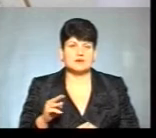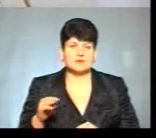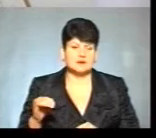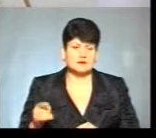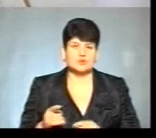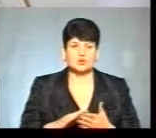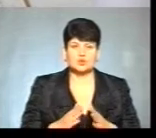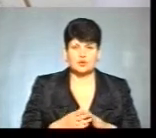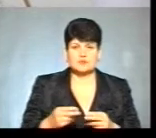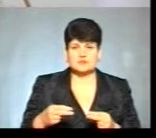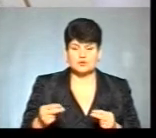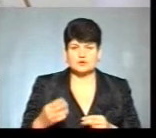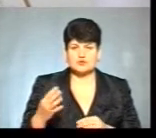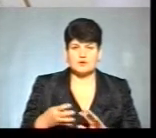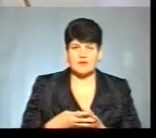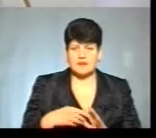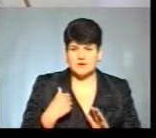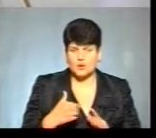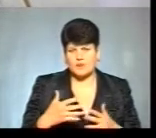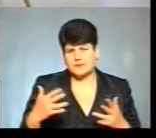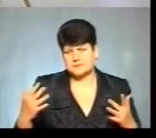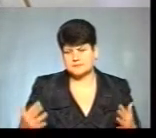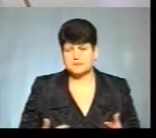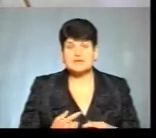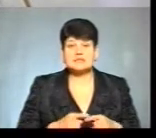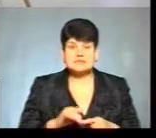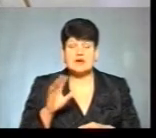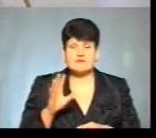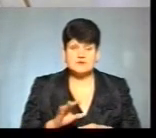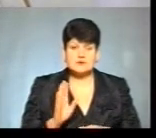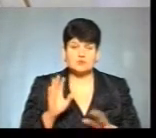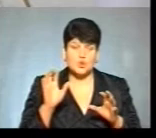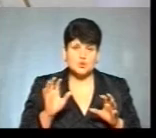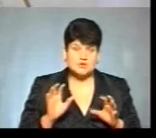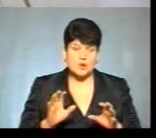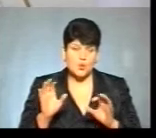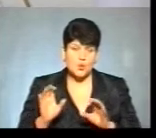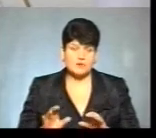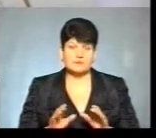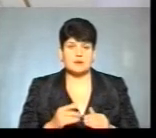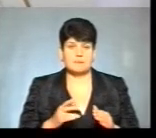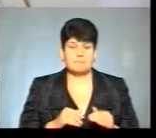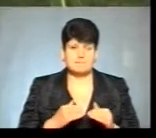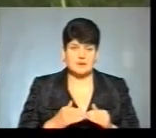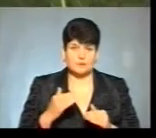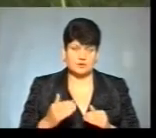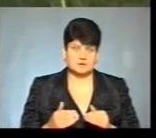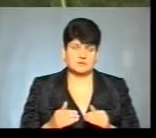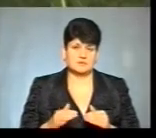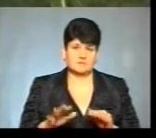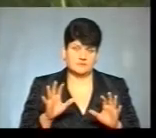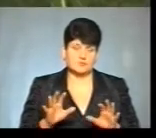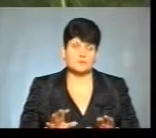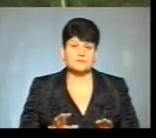договір заключення 49 років і так далі. Тобто це все буде узаконюватися, вже буде переходити в таку площину закону. Також ми